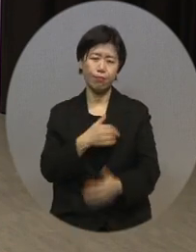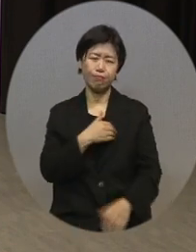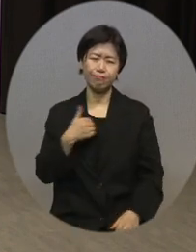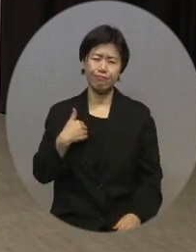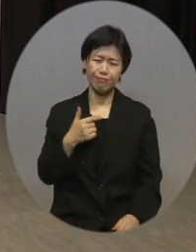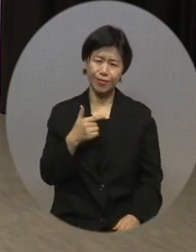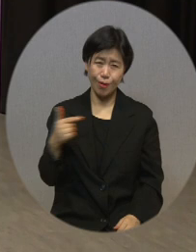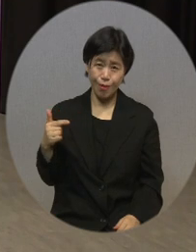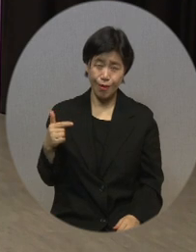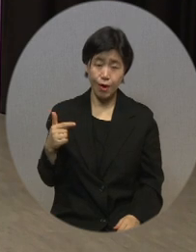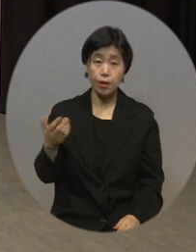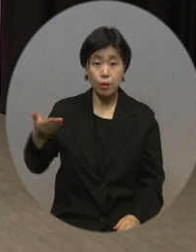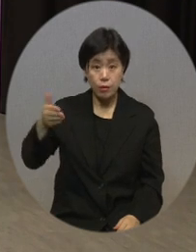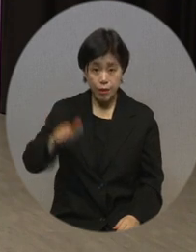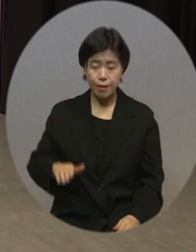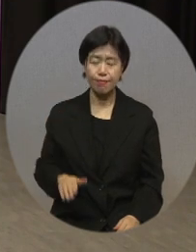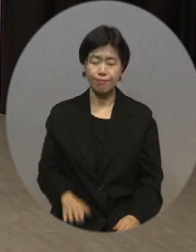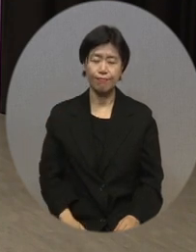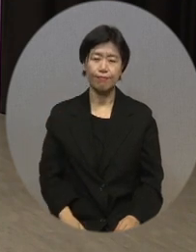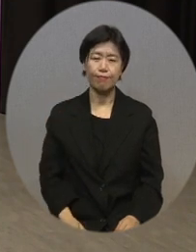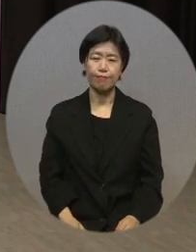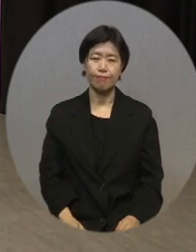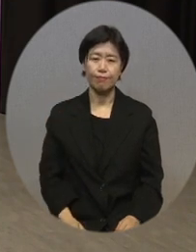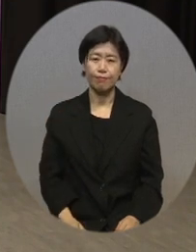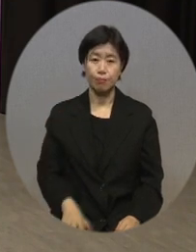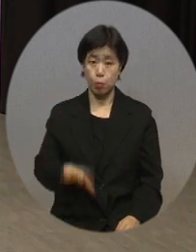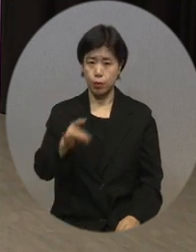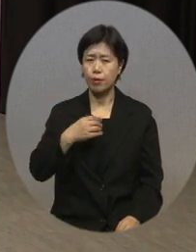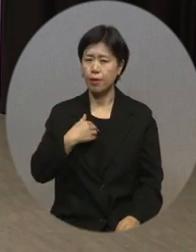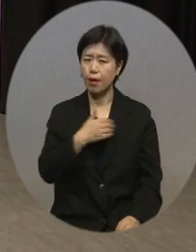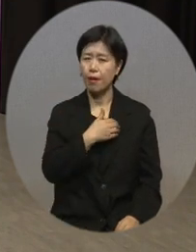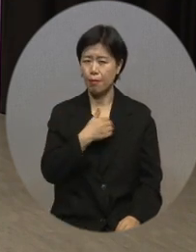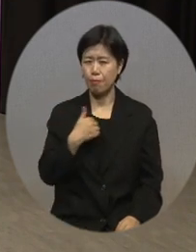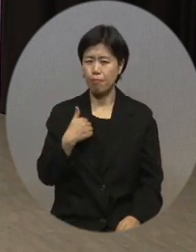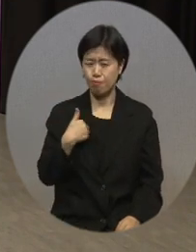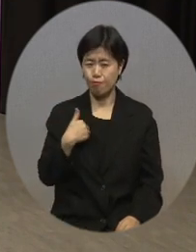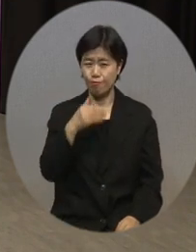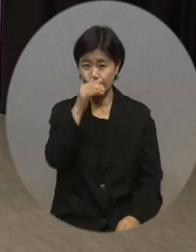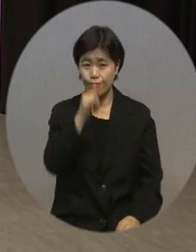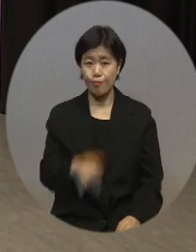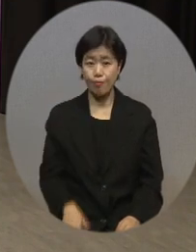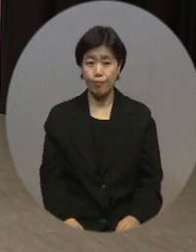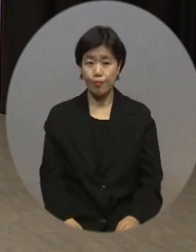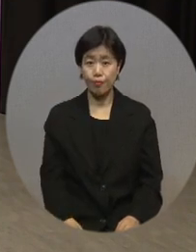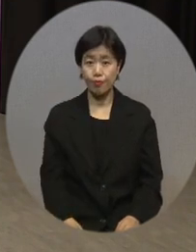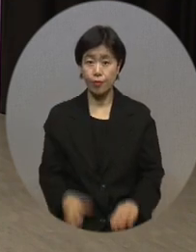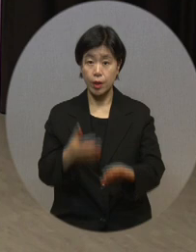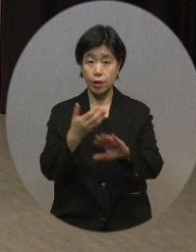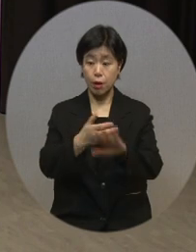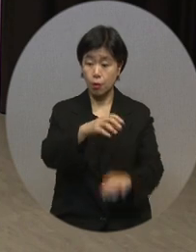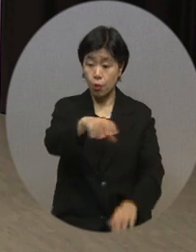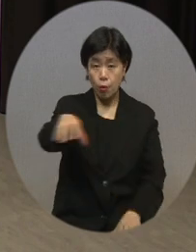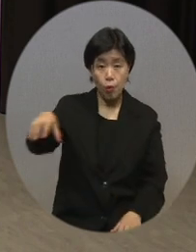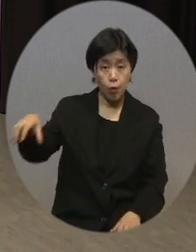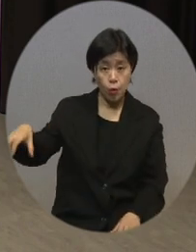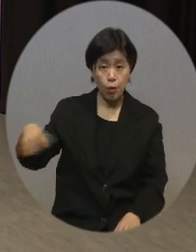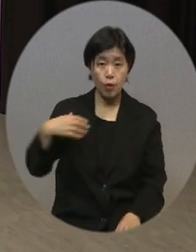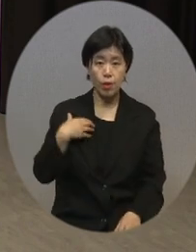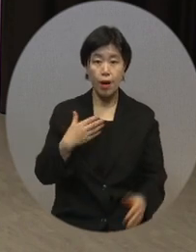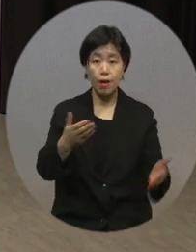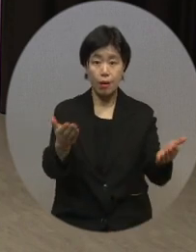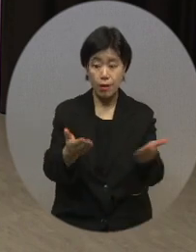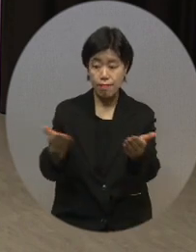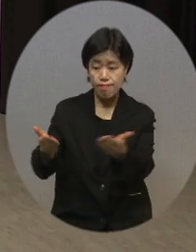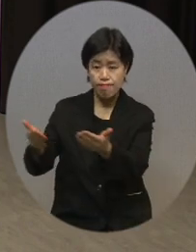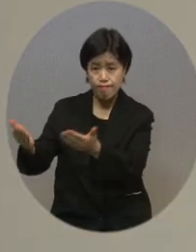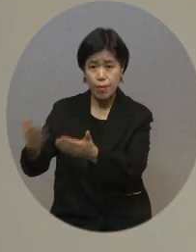제가 행복합니다. 저는 왜 그러냐면은 제가 다른 곳에서 뭐 여러 가지 공직을